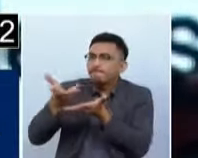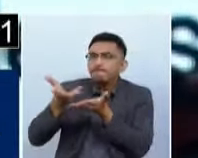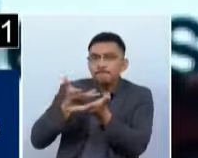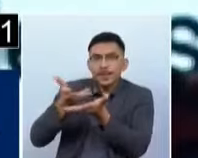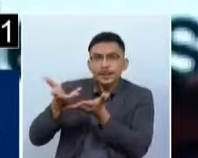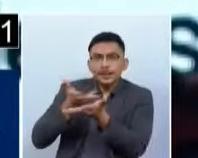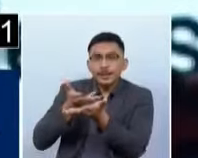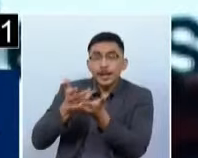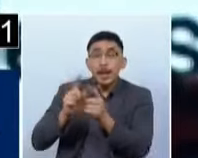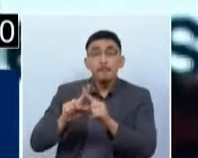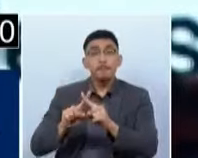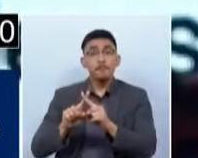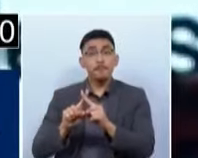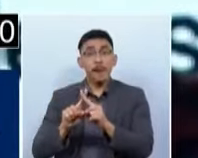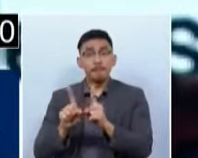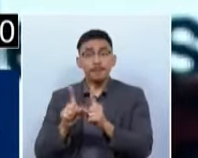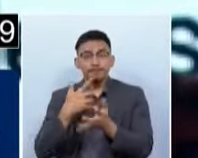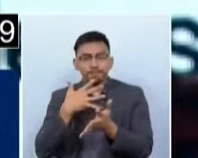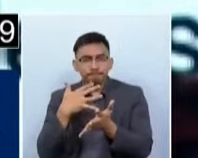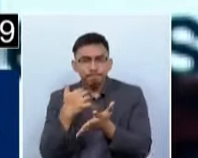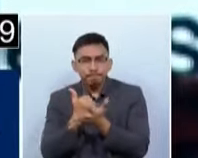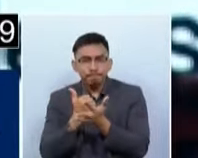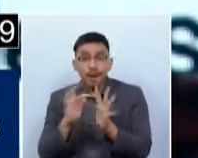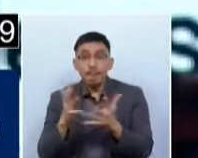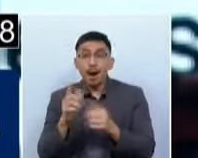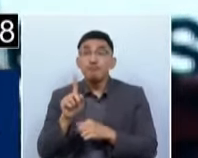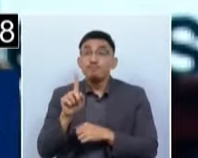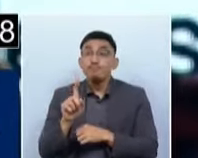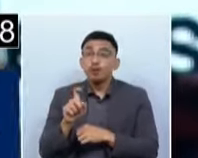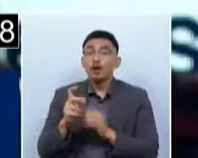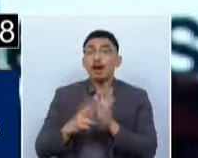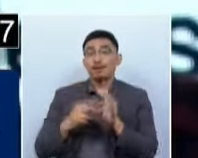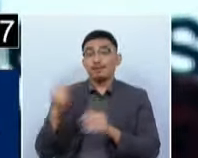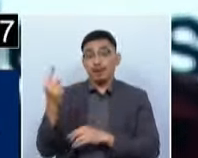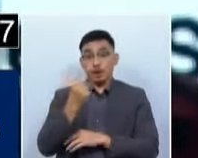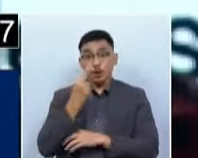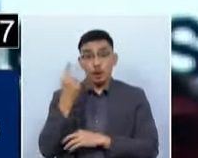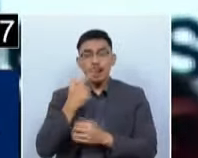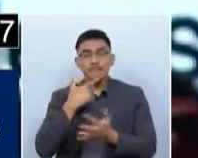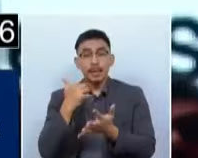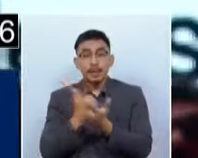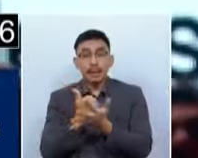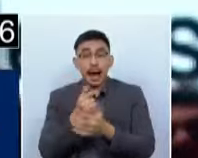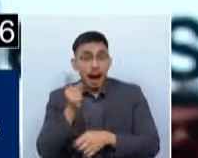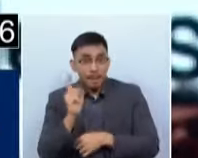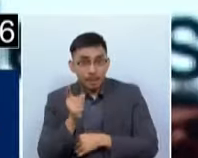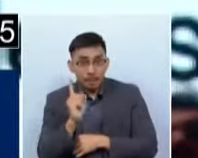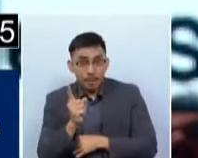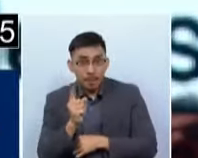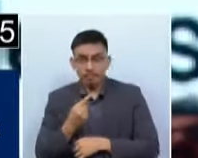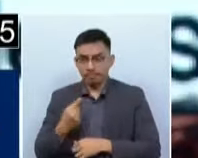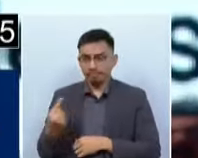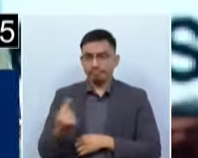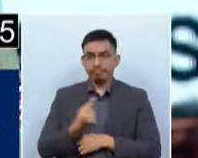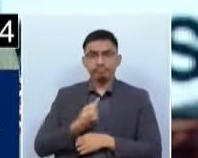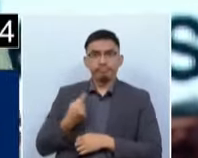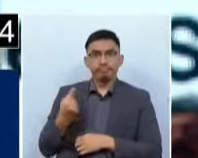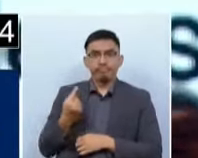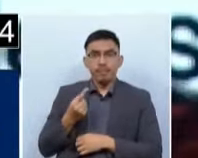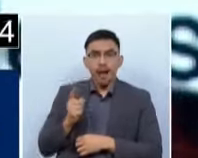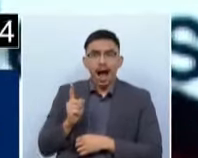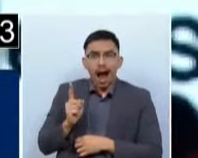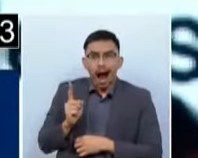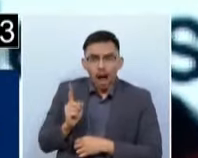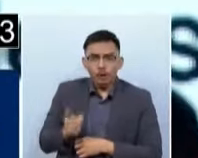nomor satu Kenapa itu menjadi penting karena kita mesti betul-betul bisa melakukan redefinisi terhadap